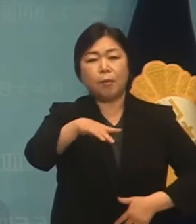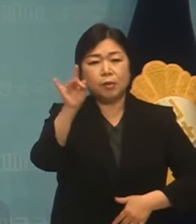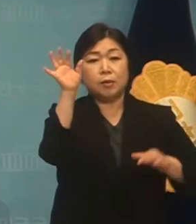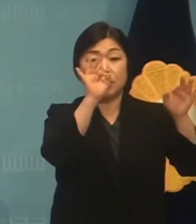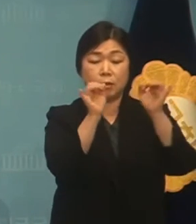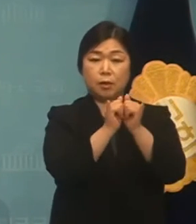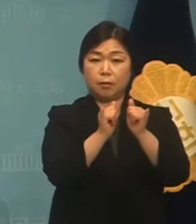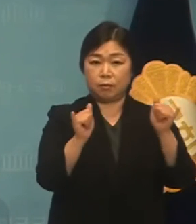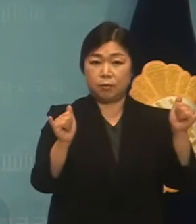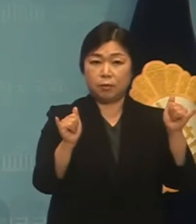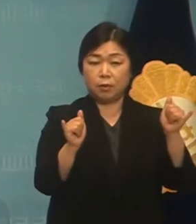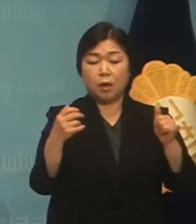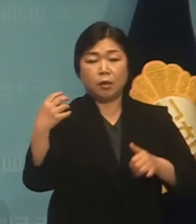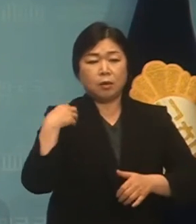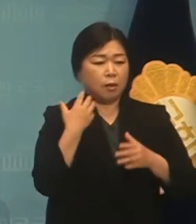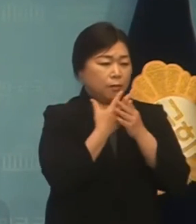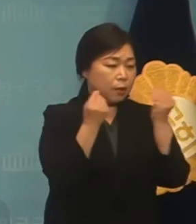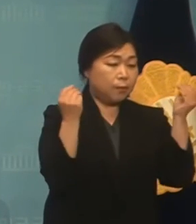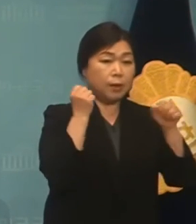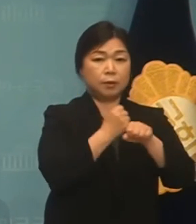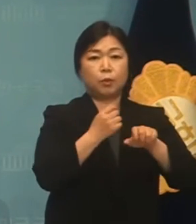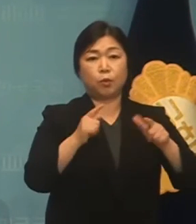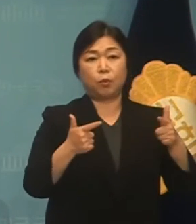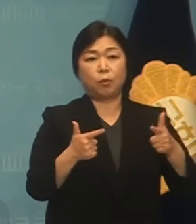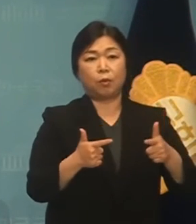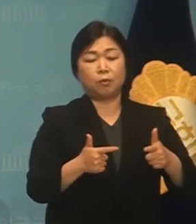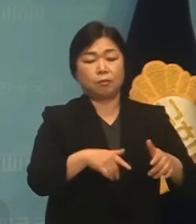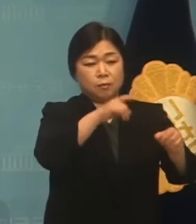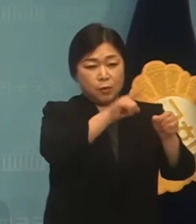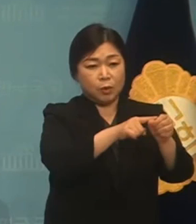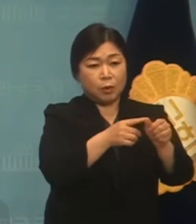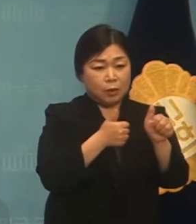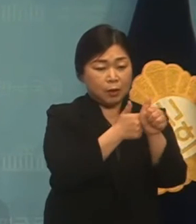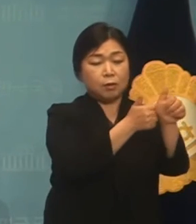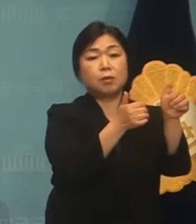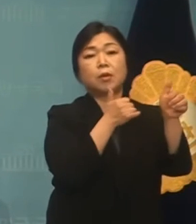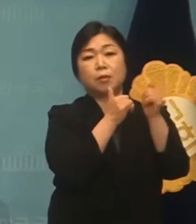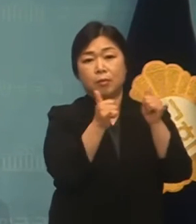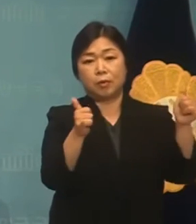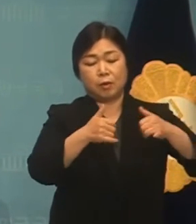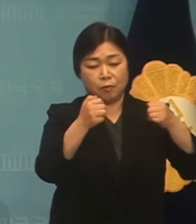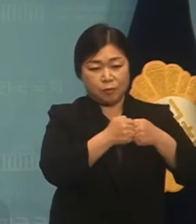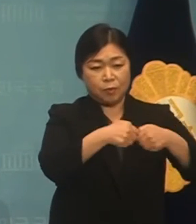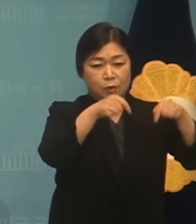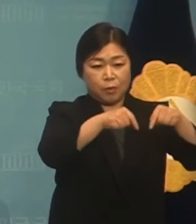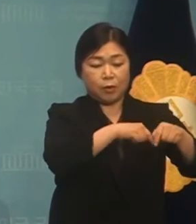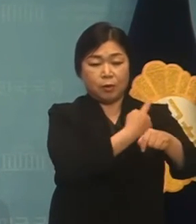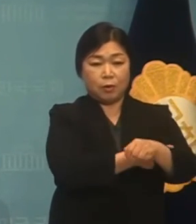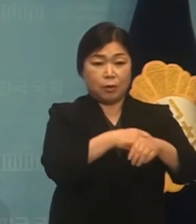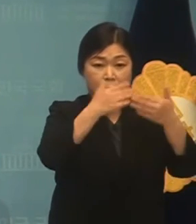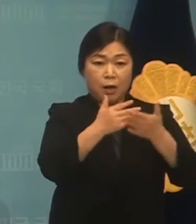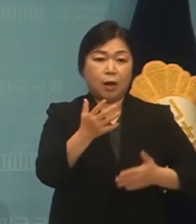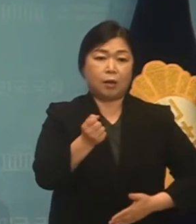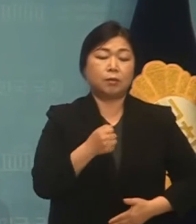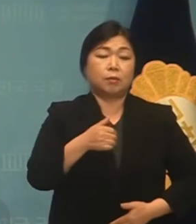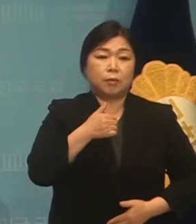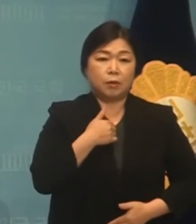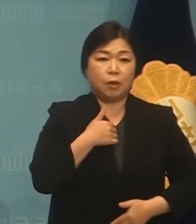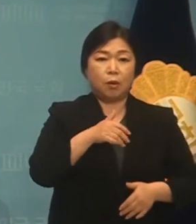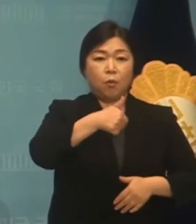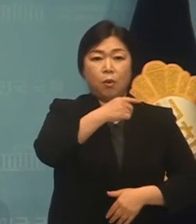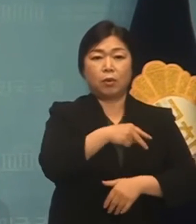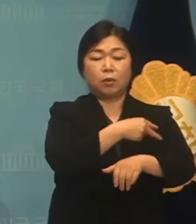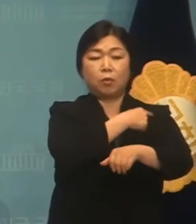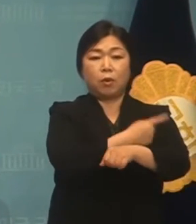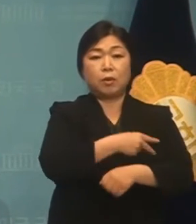찾았던 사람, 책임을 회피하지 않고 대의를 따랐던 사람, 전투력과 협상력을 모두 갖춘 권성동이